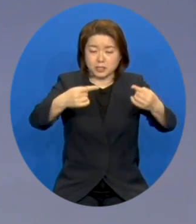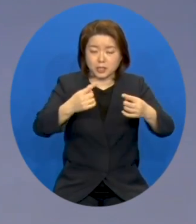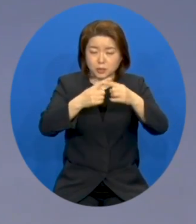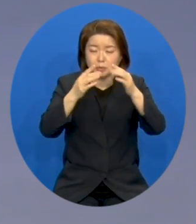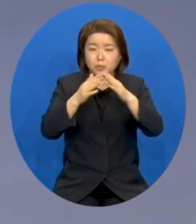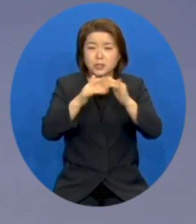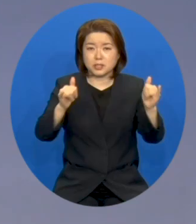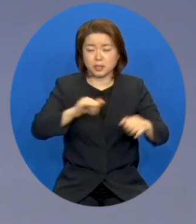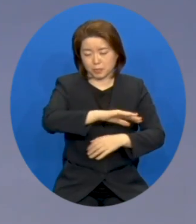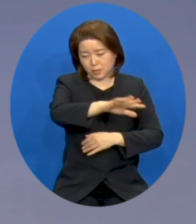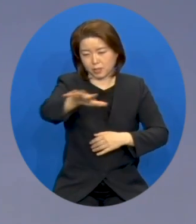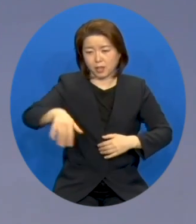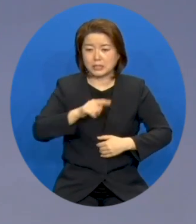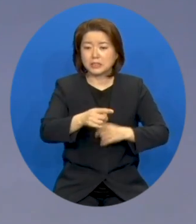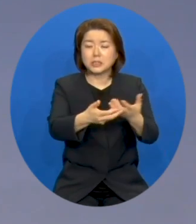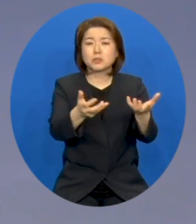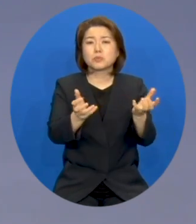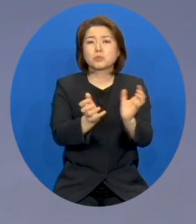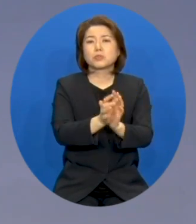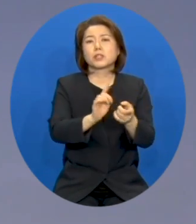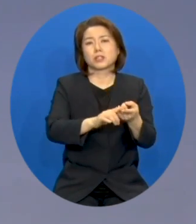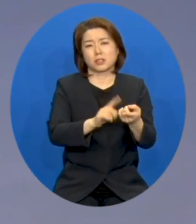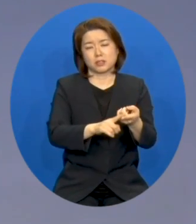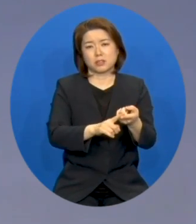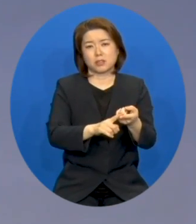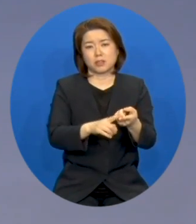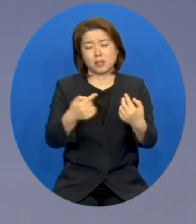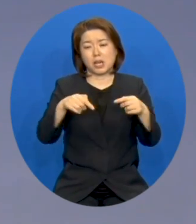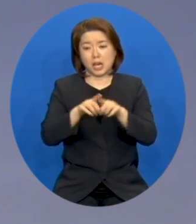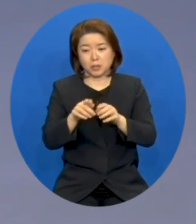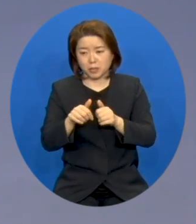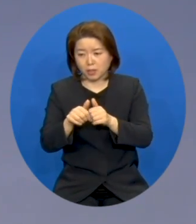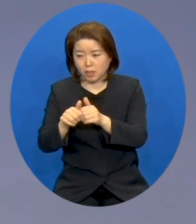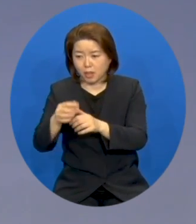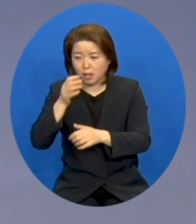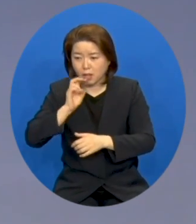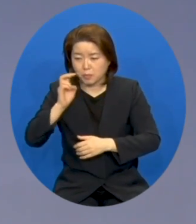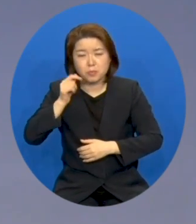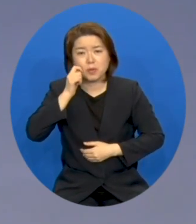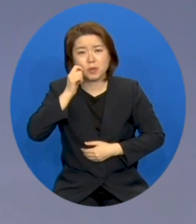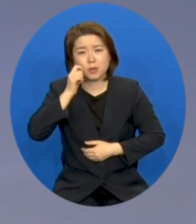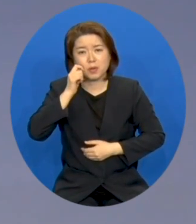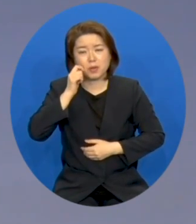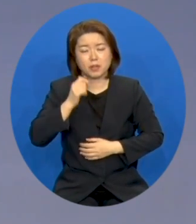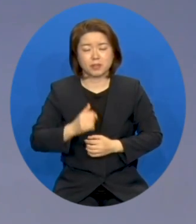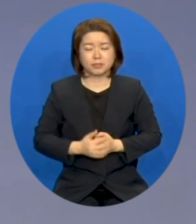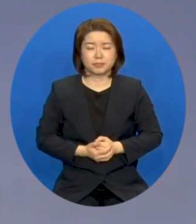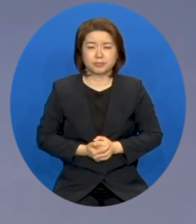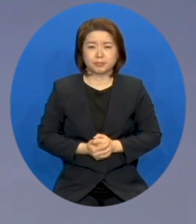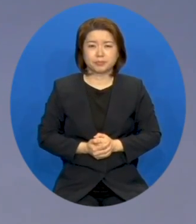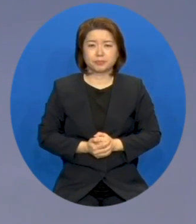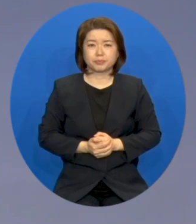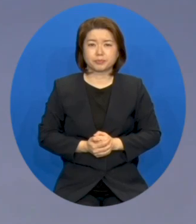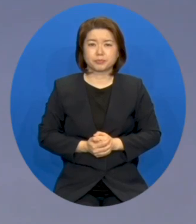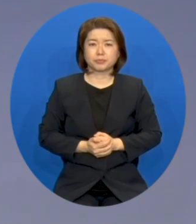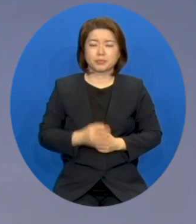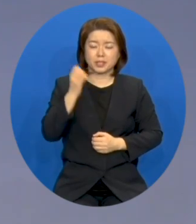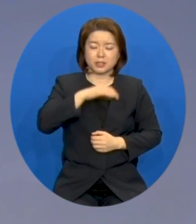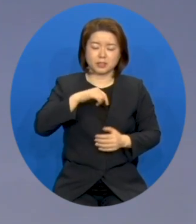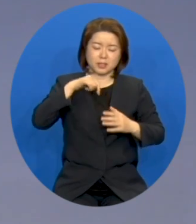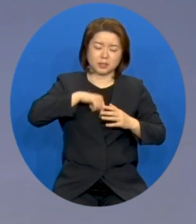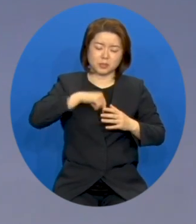다 그 부분에 가서 함께 따라 부르지를 못하시는 겁니다. 그냥